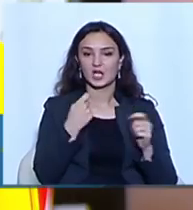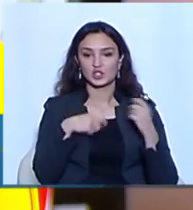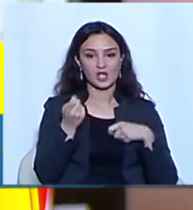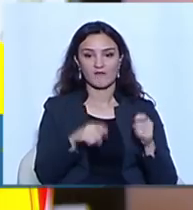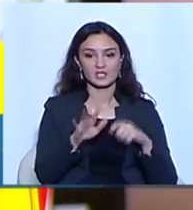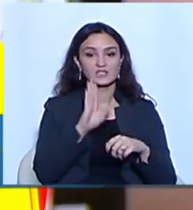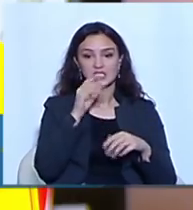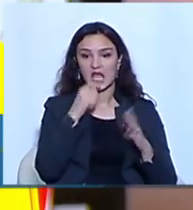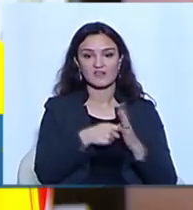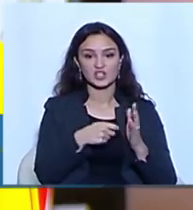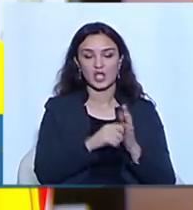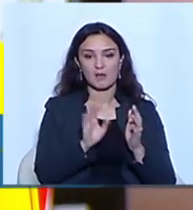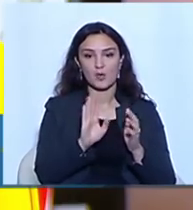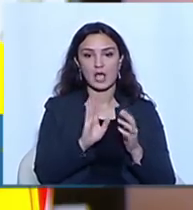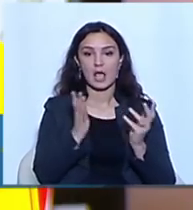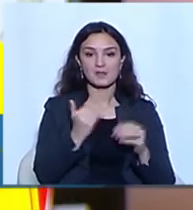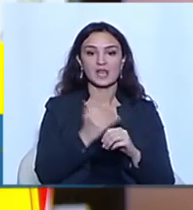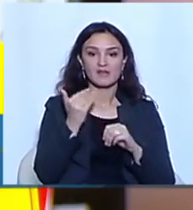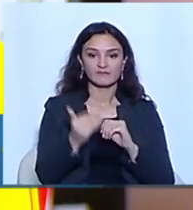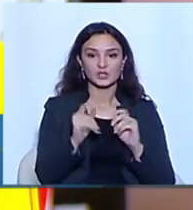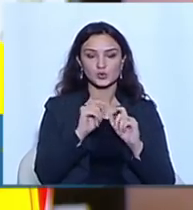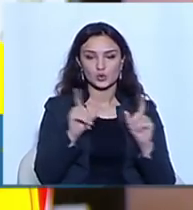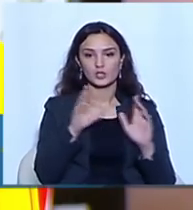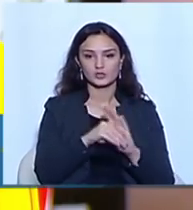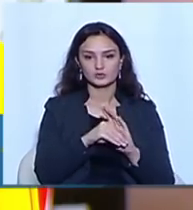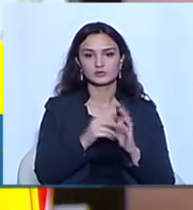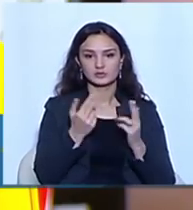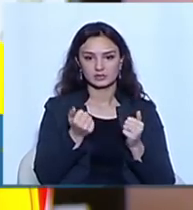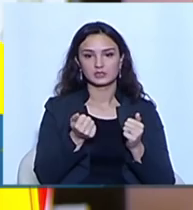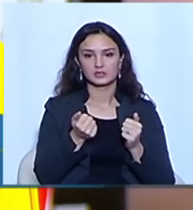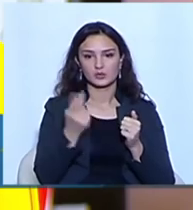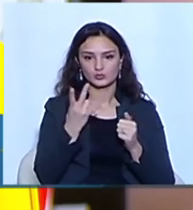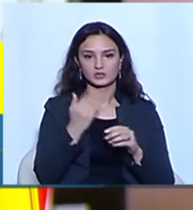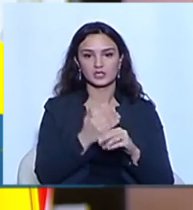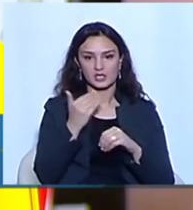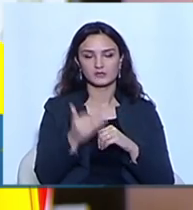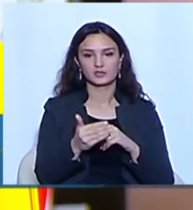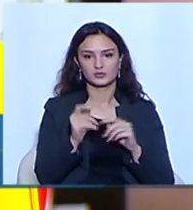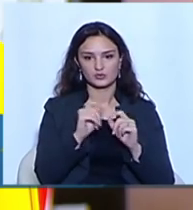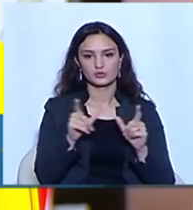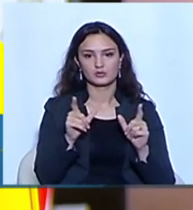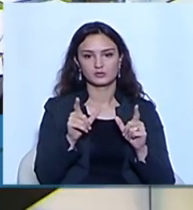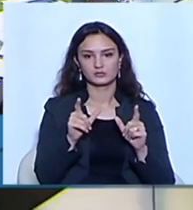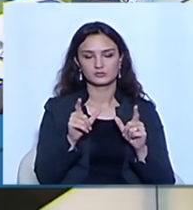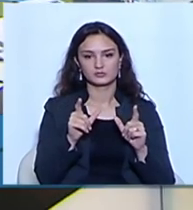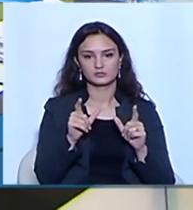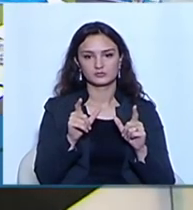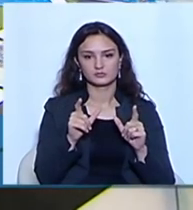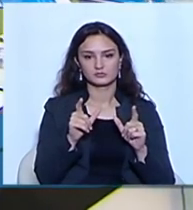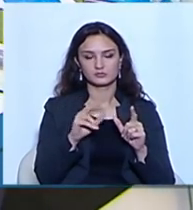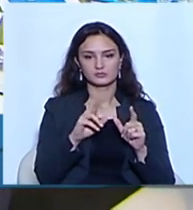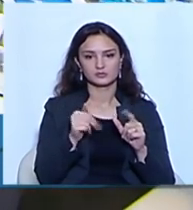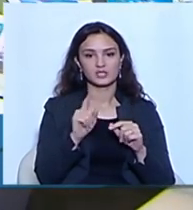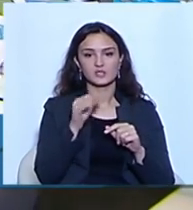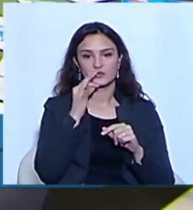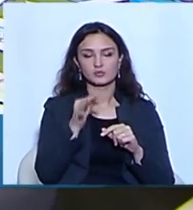არ ვაჭამო დილით? აბა დავაგვიანოთ სკოლაში? დიახ, უნდა დააგვიანოს. და რას